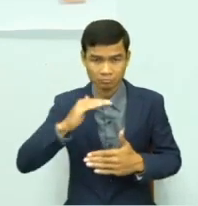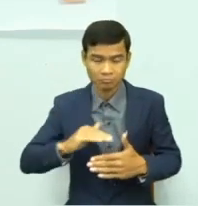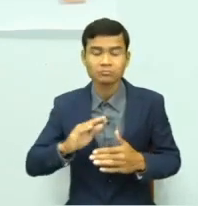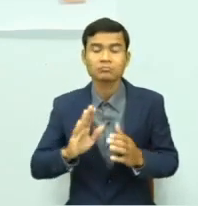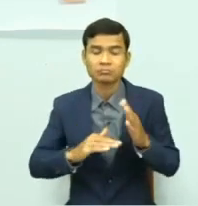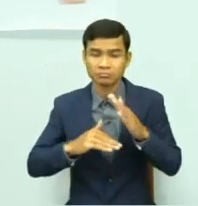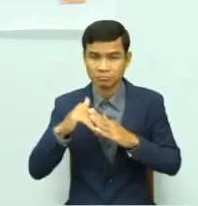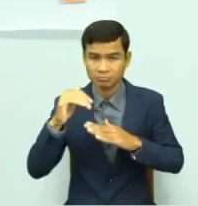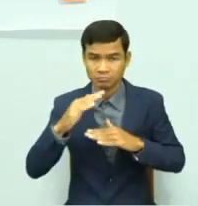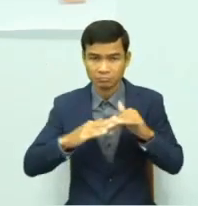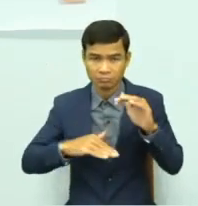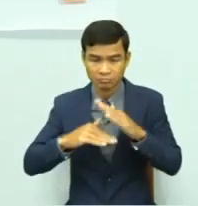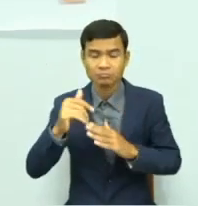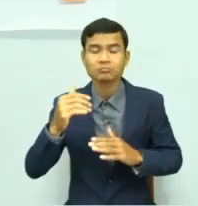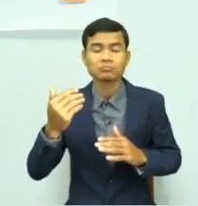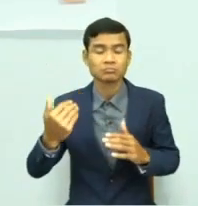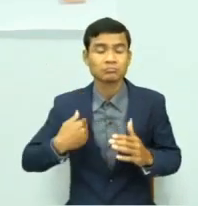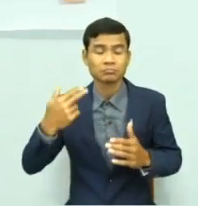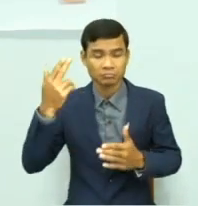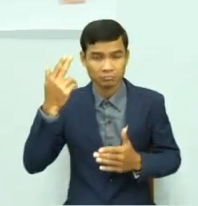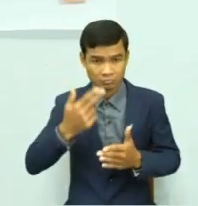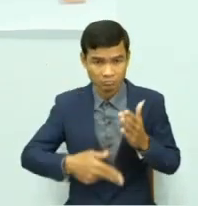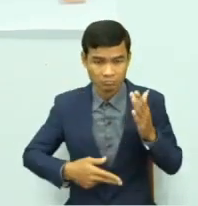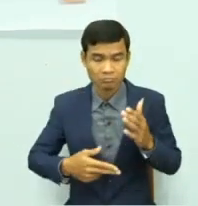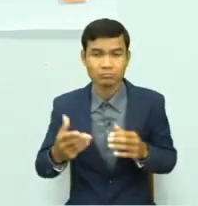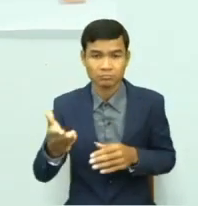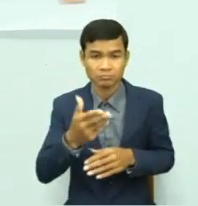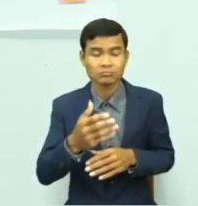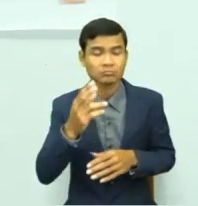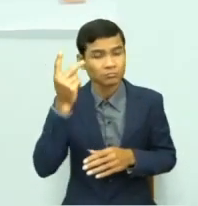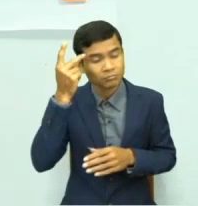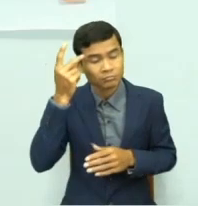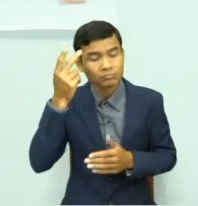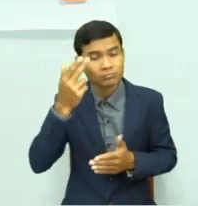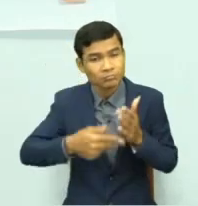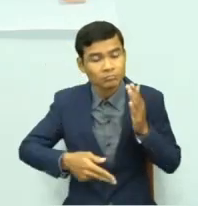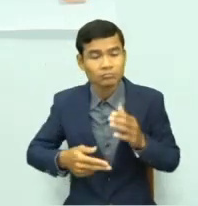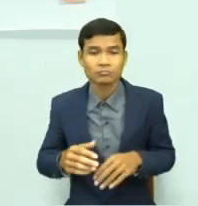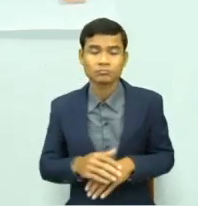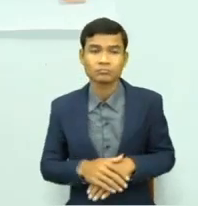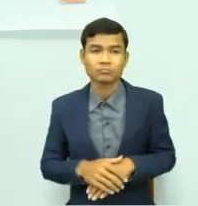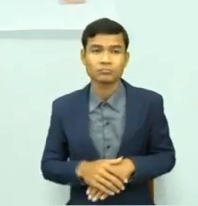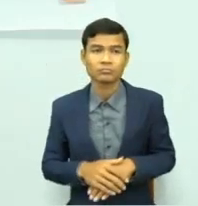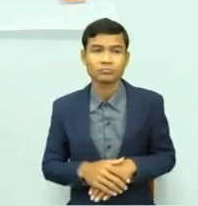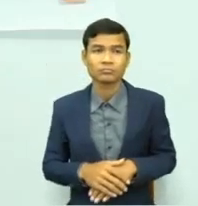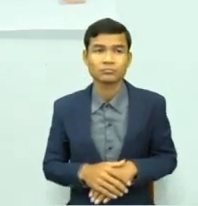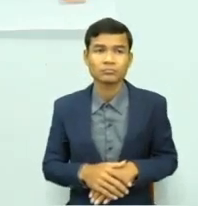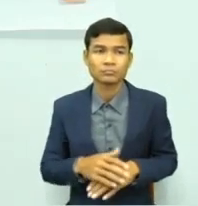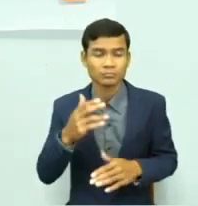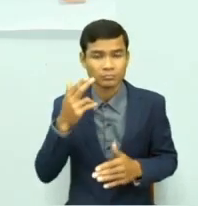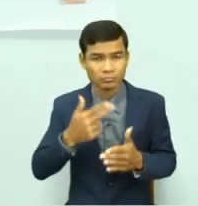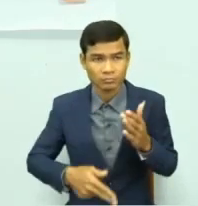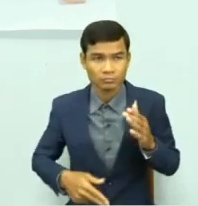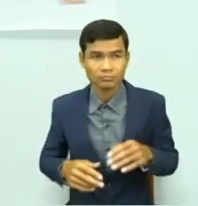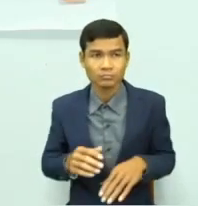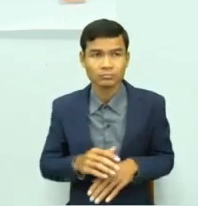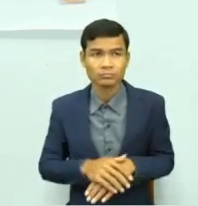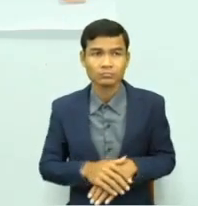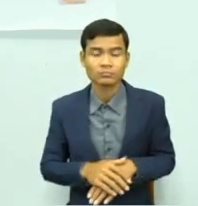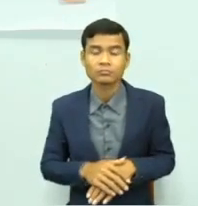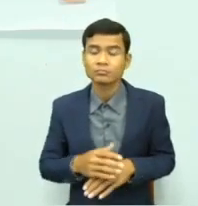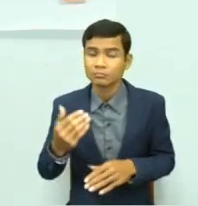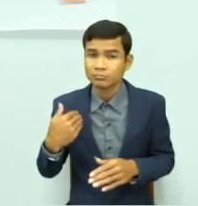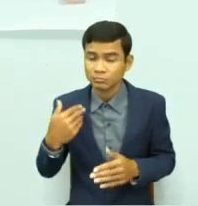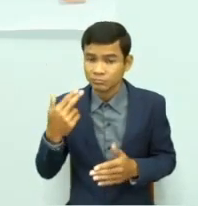sáng. Miên ở vấy khả. Chà, lời con kịch mớ, ta miên ở vấy ta con. Mớ con ạ chlai bàn. Miên ở